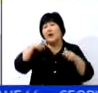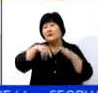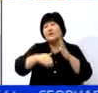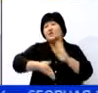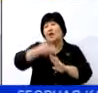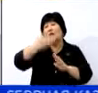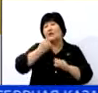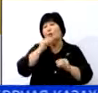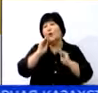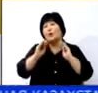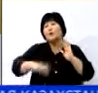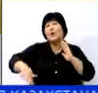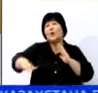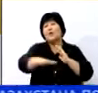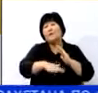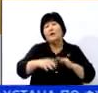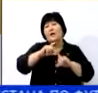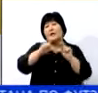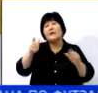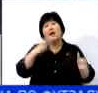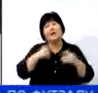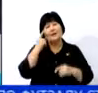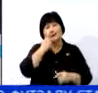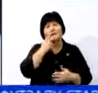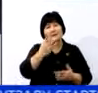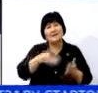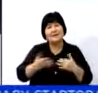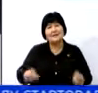отделка, благоустроен двор. Здание радует глаз.